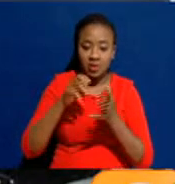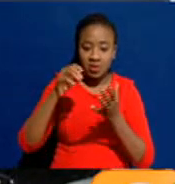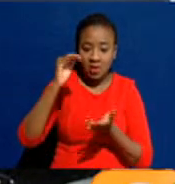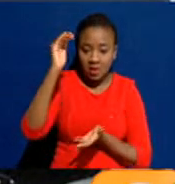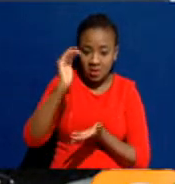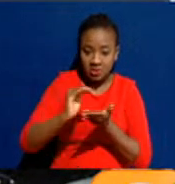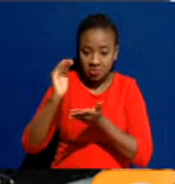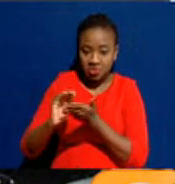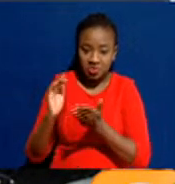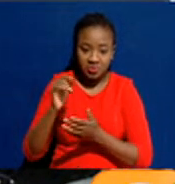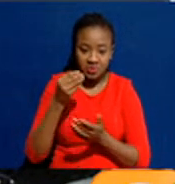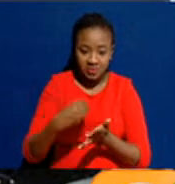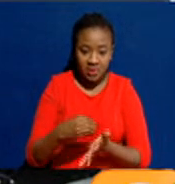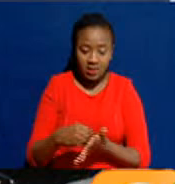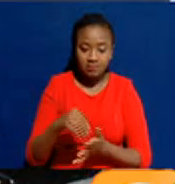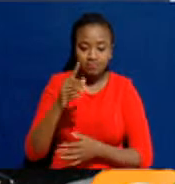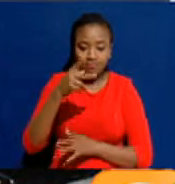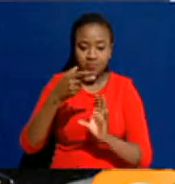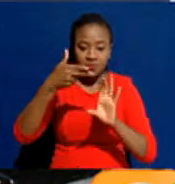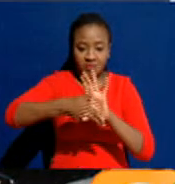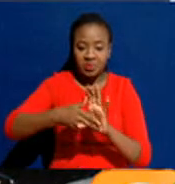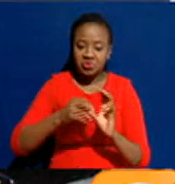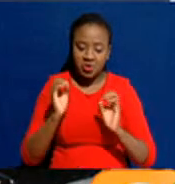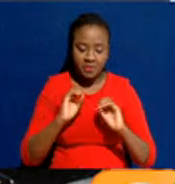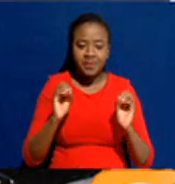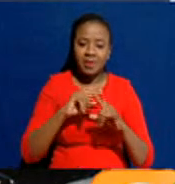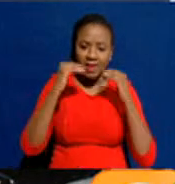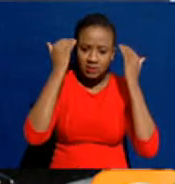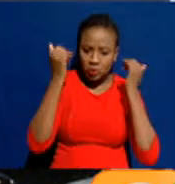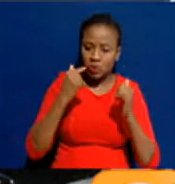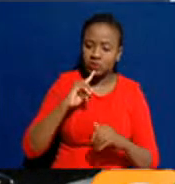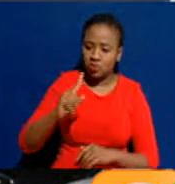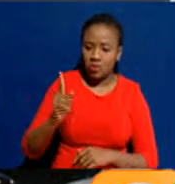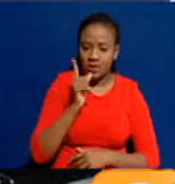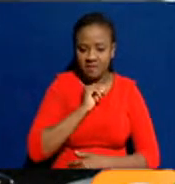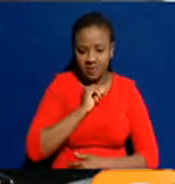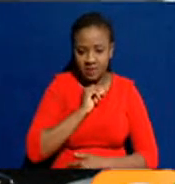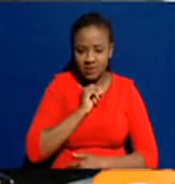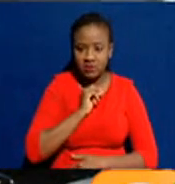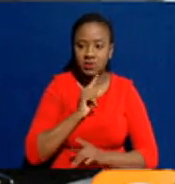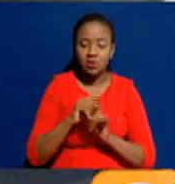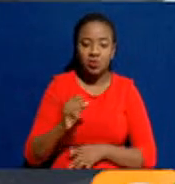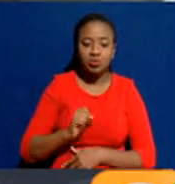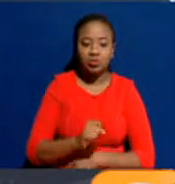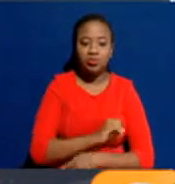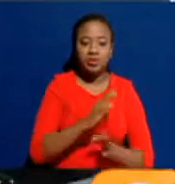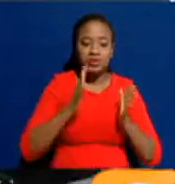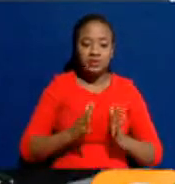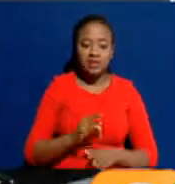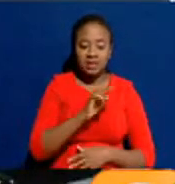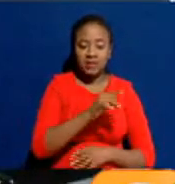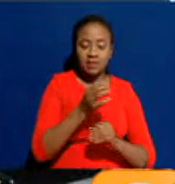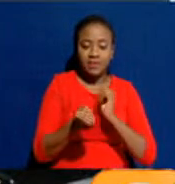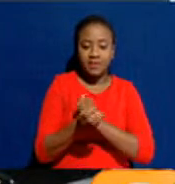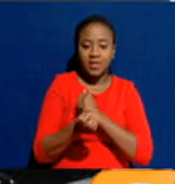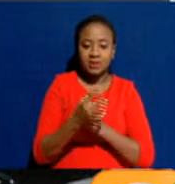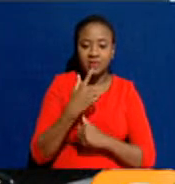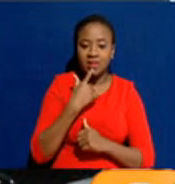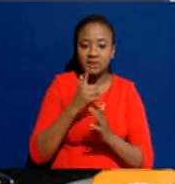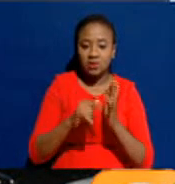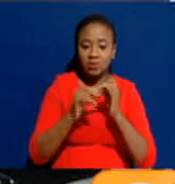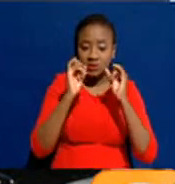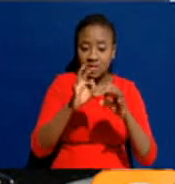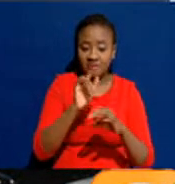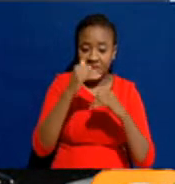juu za petroli licha ya kupokea amri ya mahakama. Seneta Omtatah akieleza kuwa iwapo amri